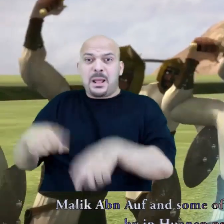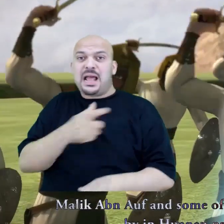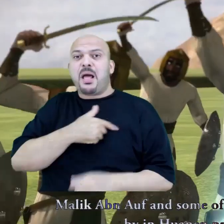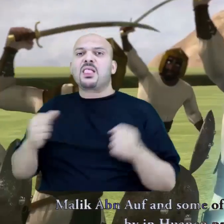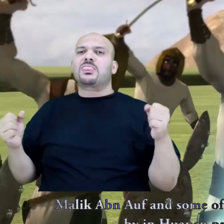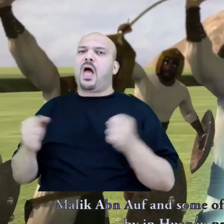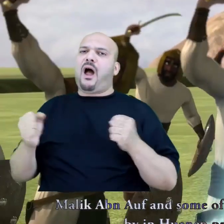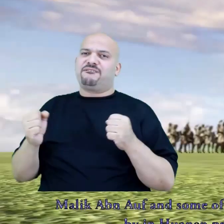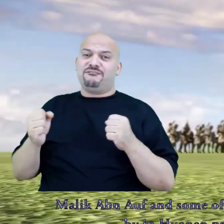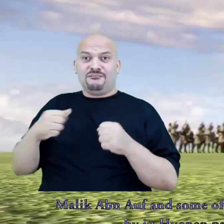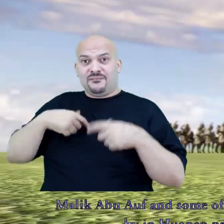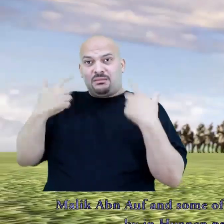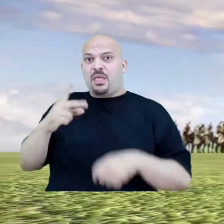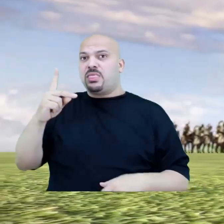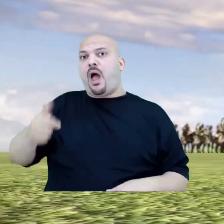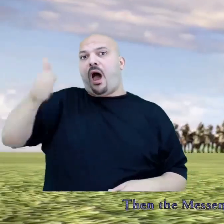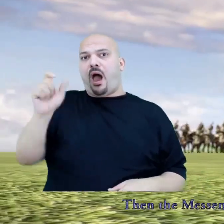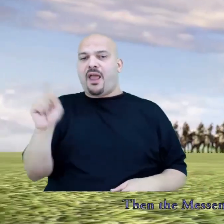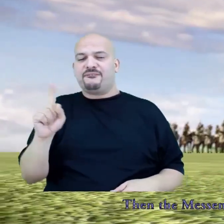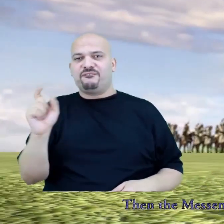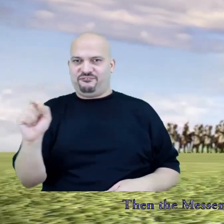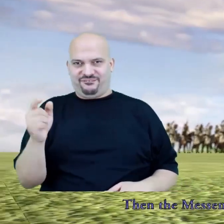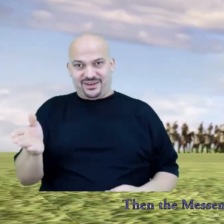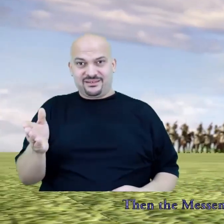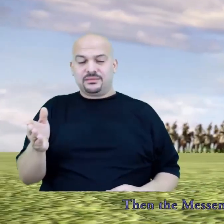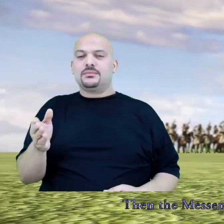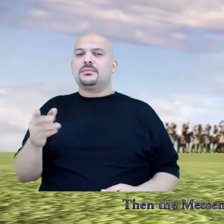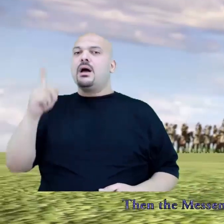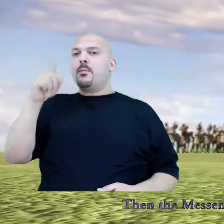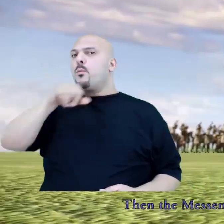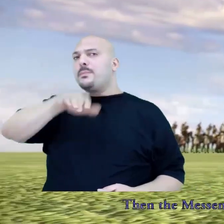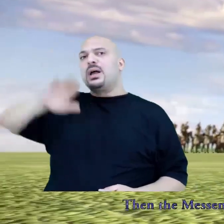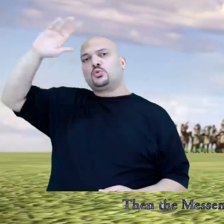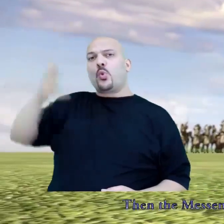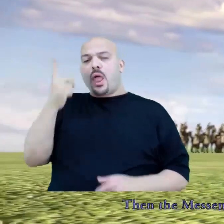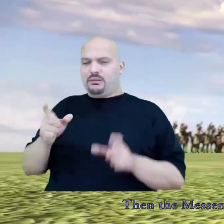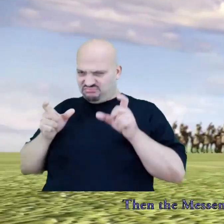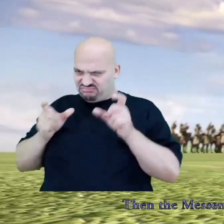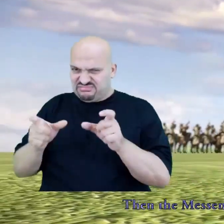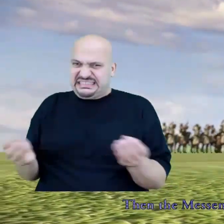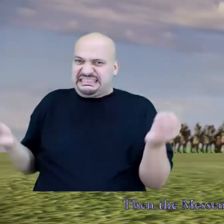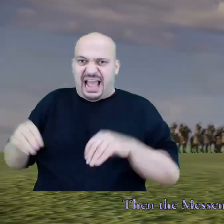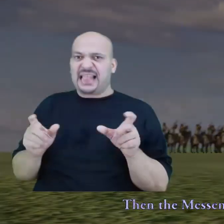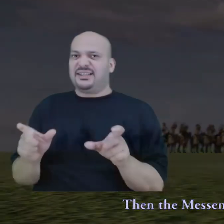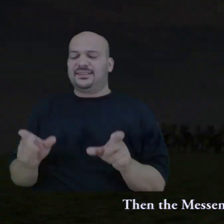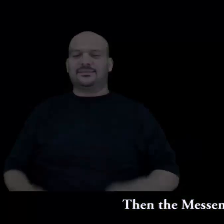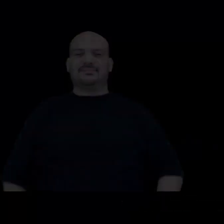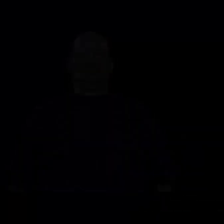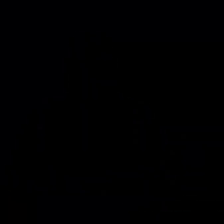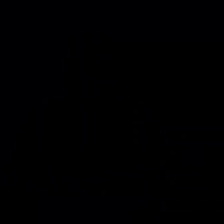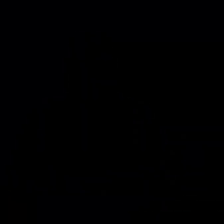كبير بالطائف. فضرب رسول الله صلى الله عليه وسلم حصارا عليهم.